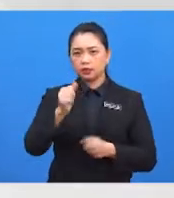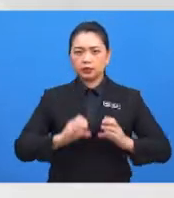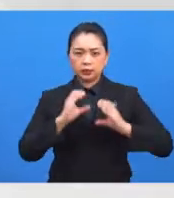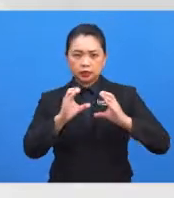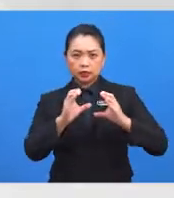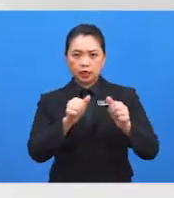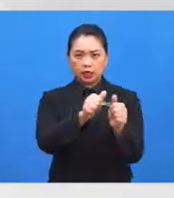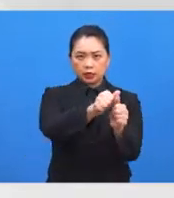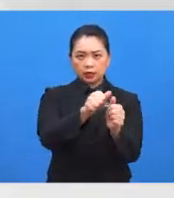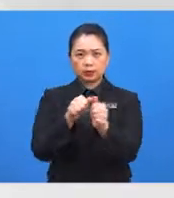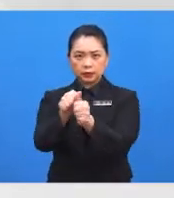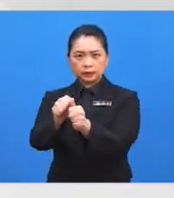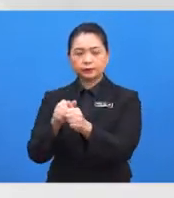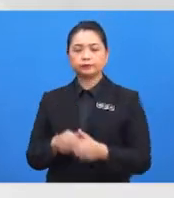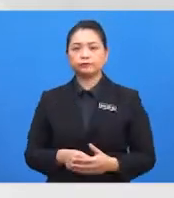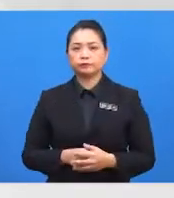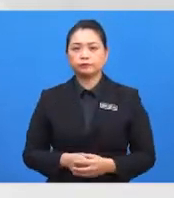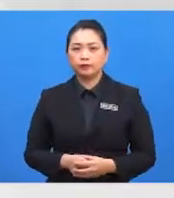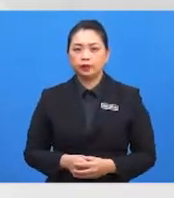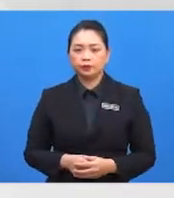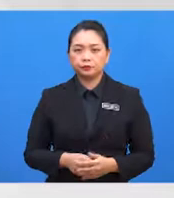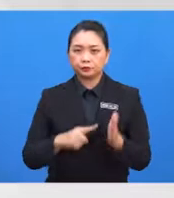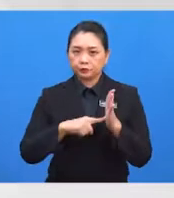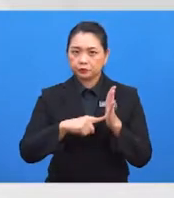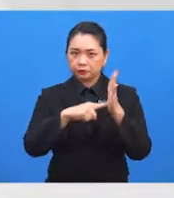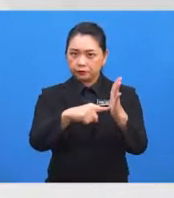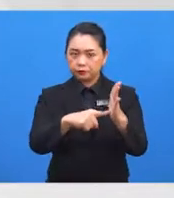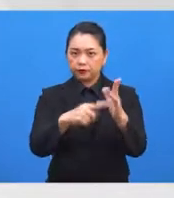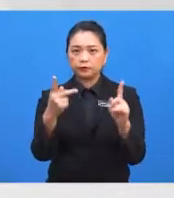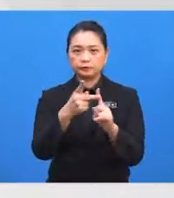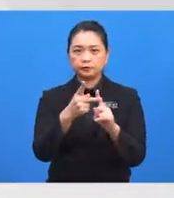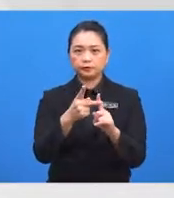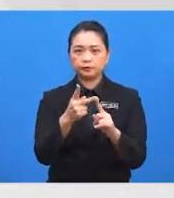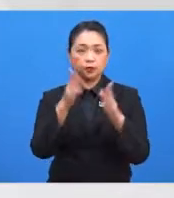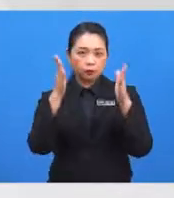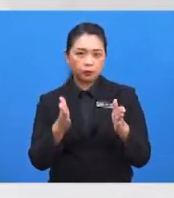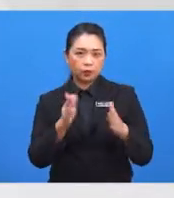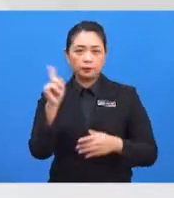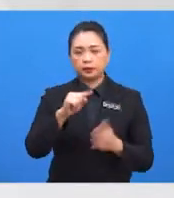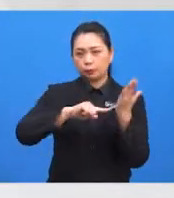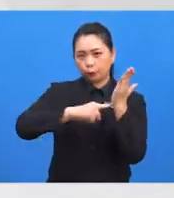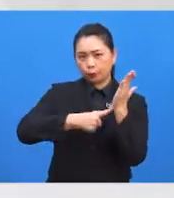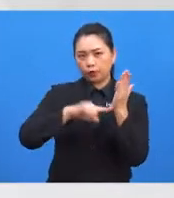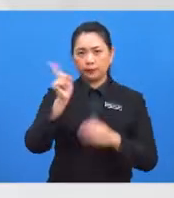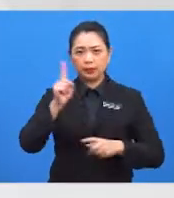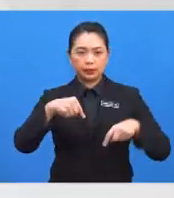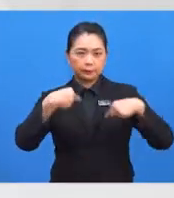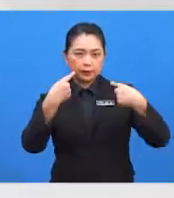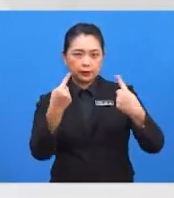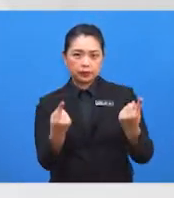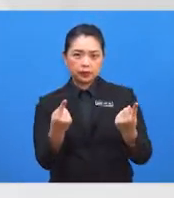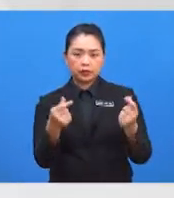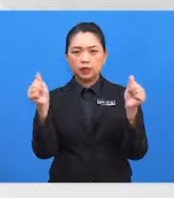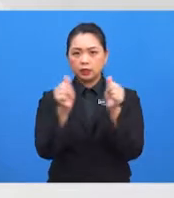terarah. Dalam erti kata lain, ia menunjukkan kepada audiens mana nak mula dan mana nak pergi